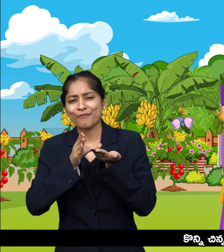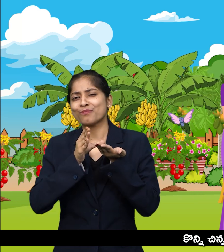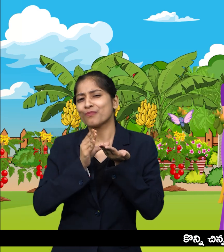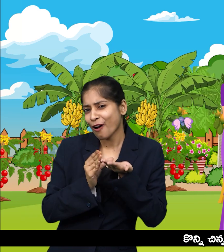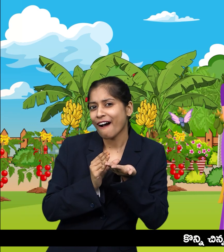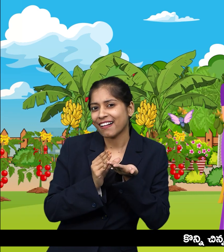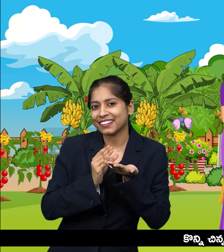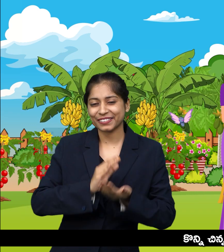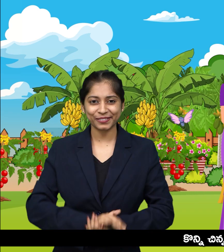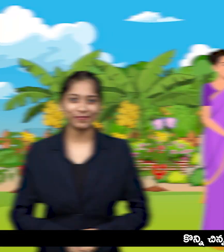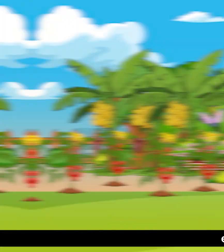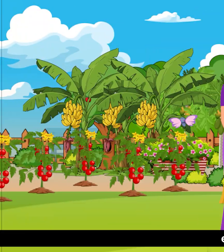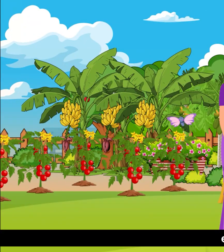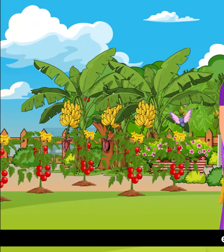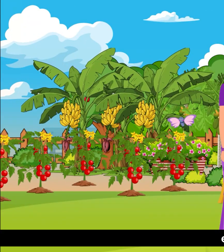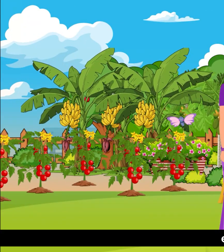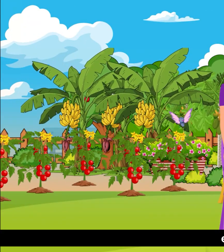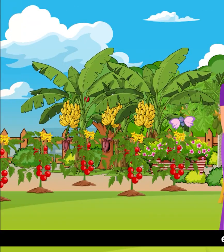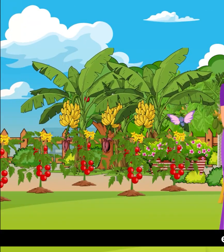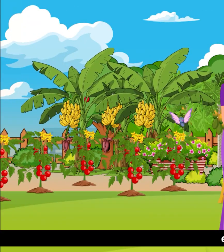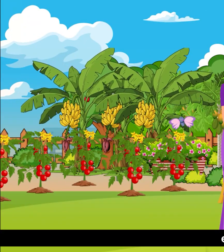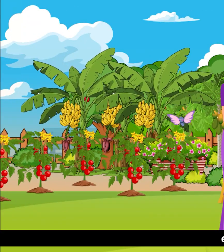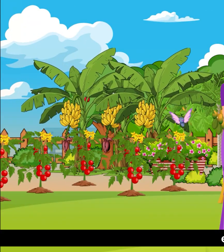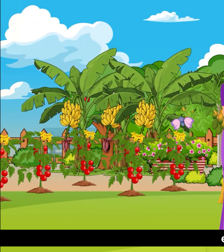చిన్న ఆకులు కలిగి ఉన్నవి. అవును పింకీ,